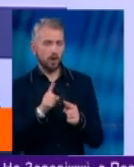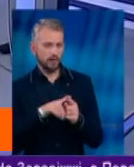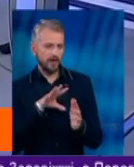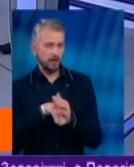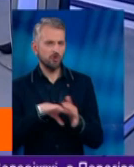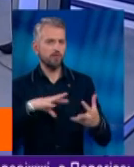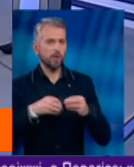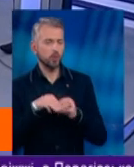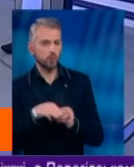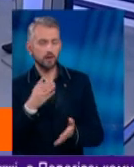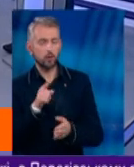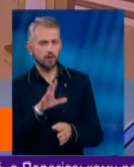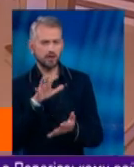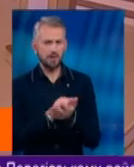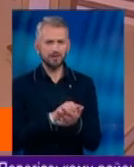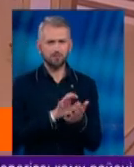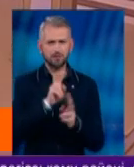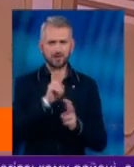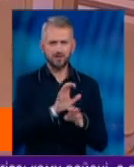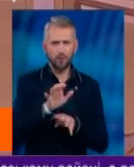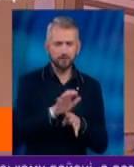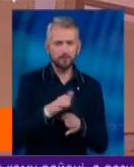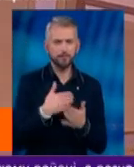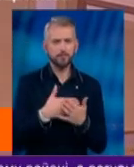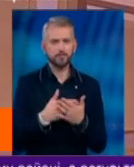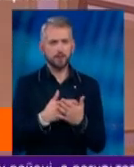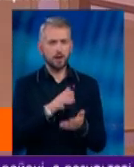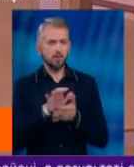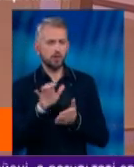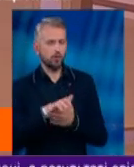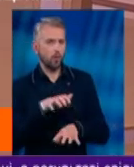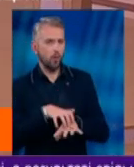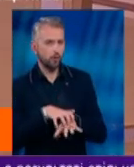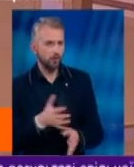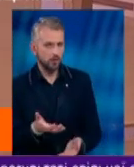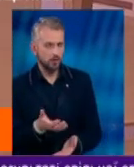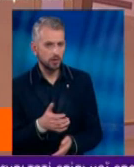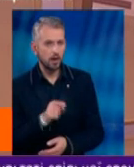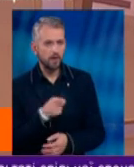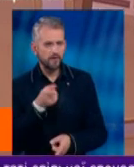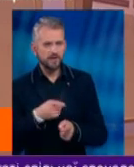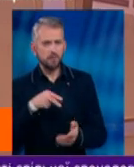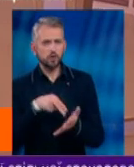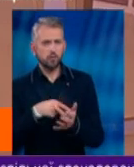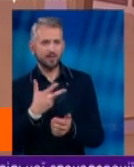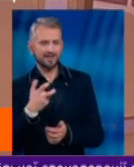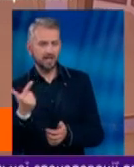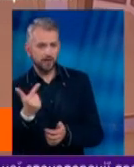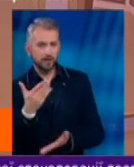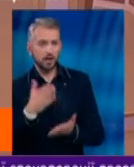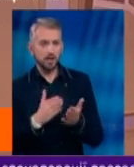закладывает. Если он занимается производством, там, на примере, например, там, предприниматель производит какую-то обувь, да, то есть у него себестоимость там, 300 гривен. Если у него